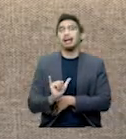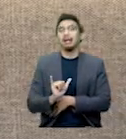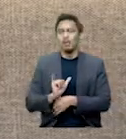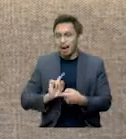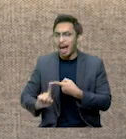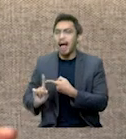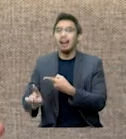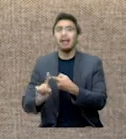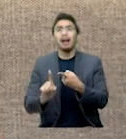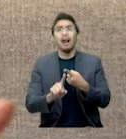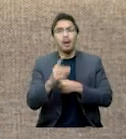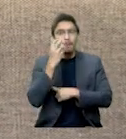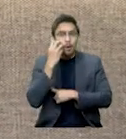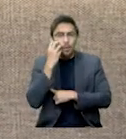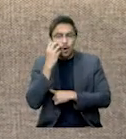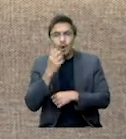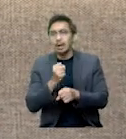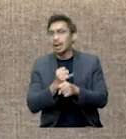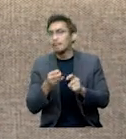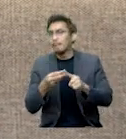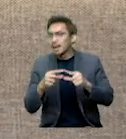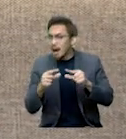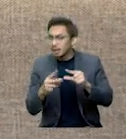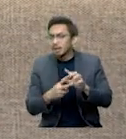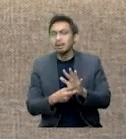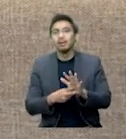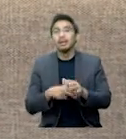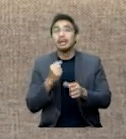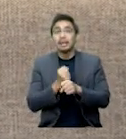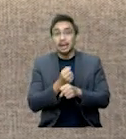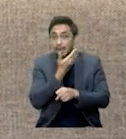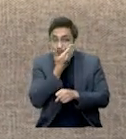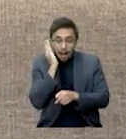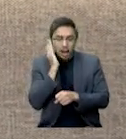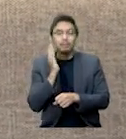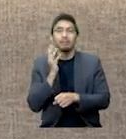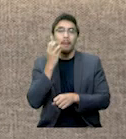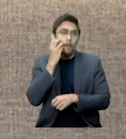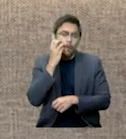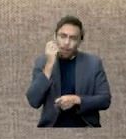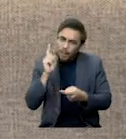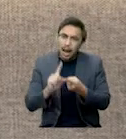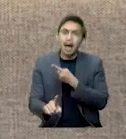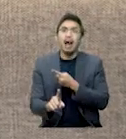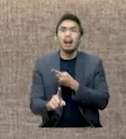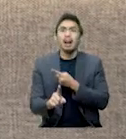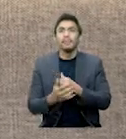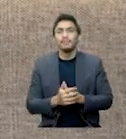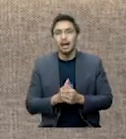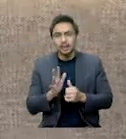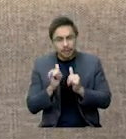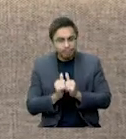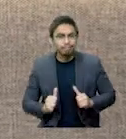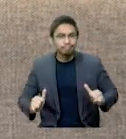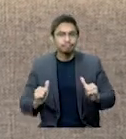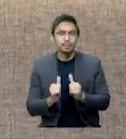bran teman juga jadi semua teman yang menurut saya bisalah kita ber